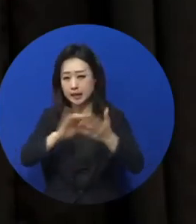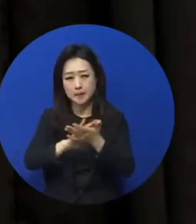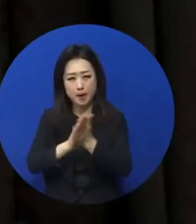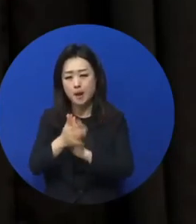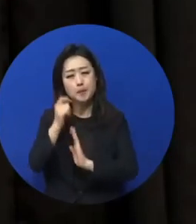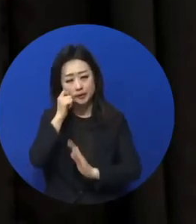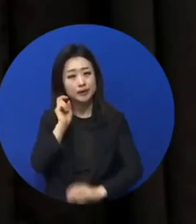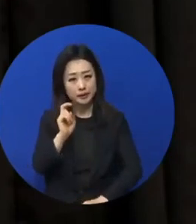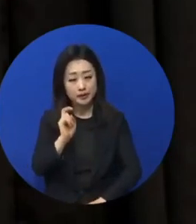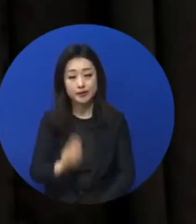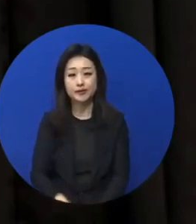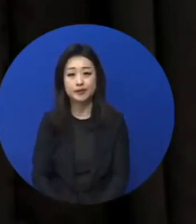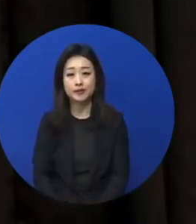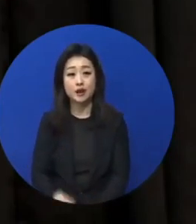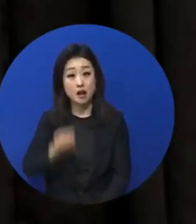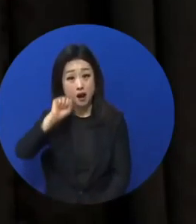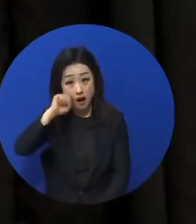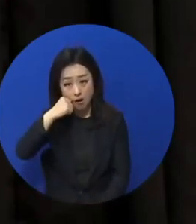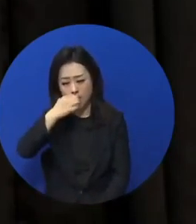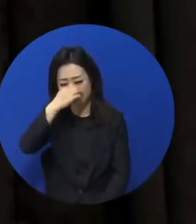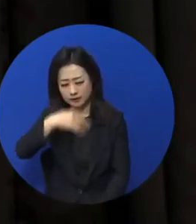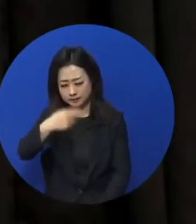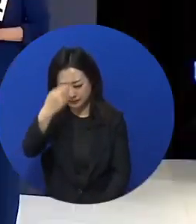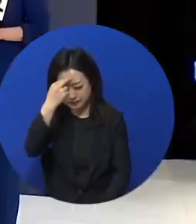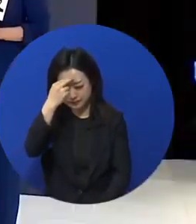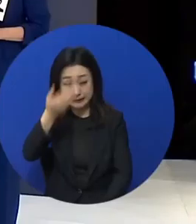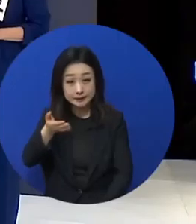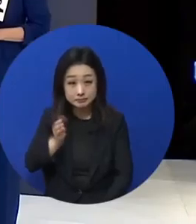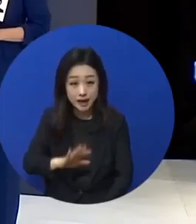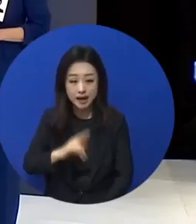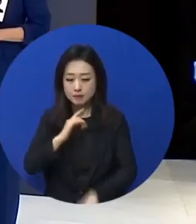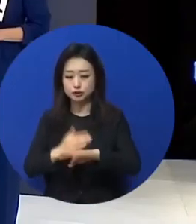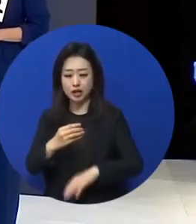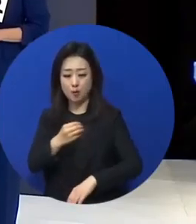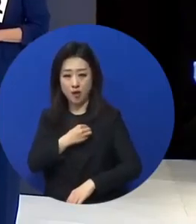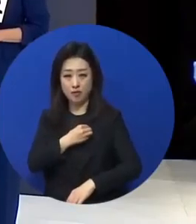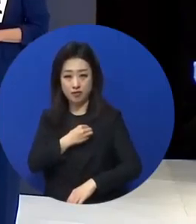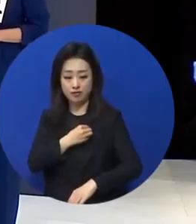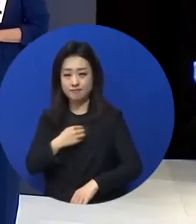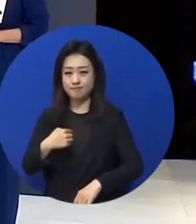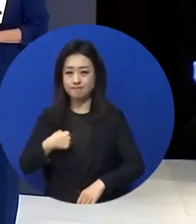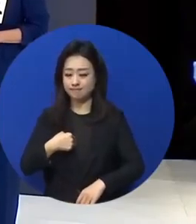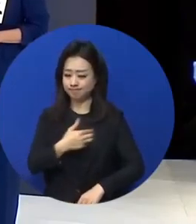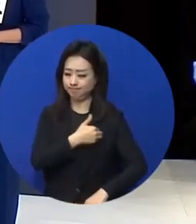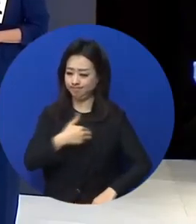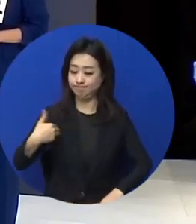없습니다. 아무리 어려워도 단 한 번도 민주당의 명찰을 가린 적 없습니다.